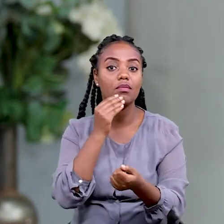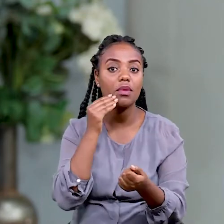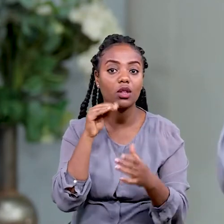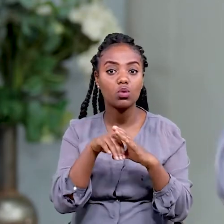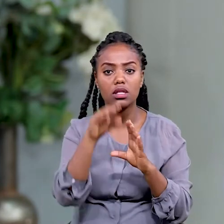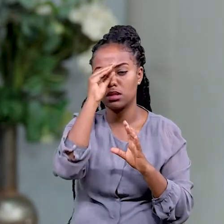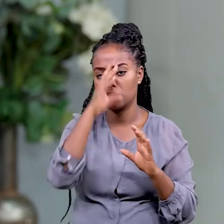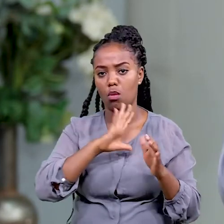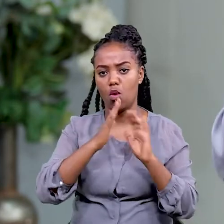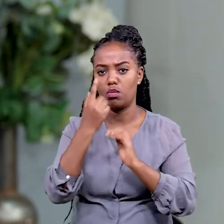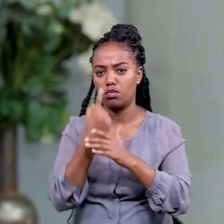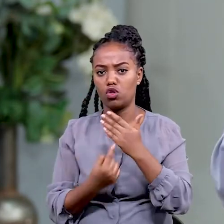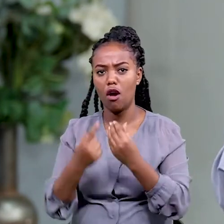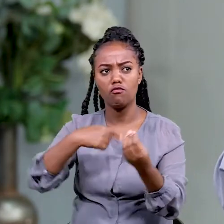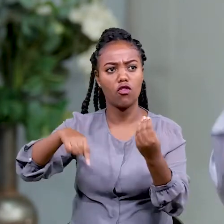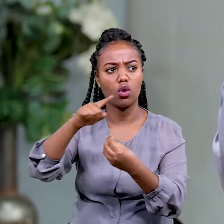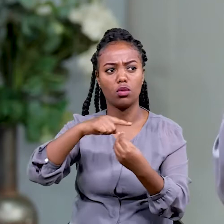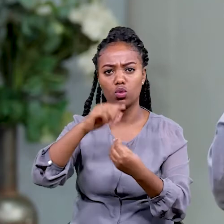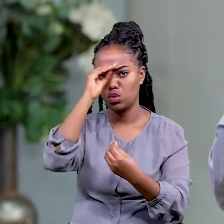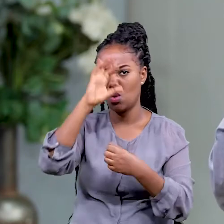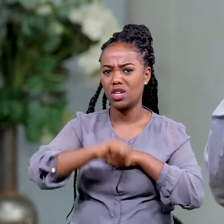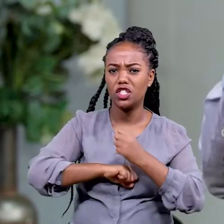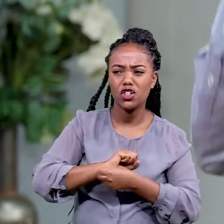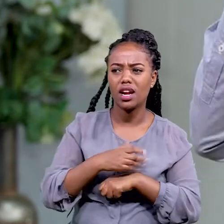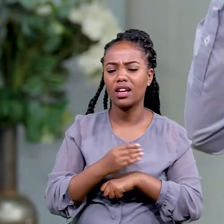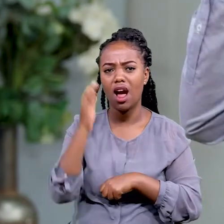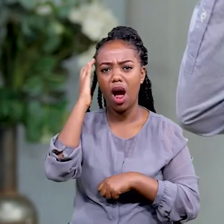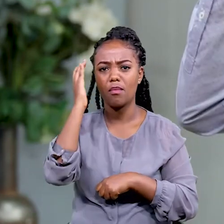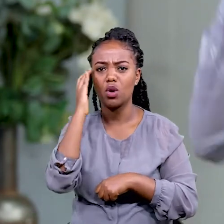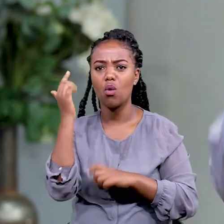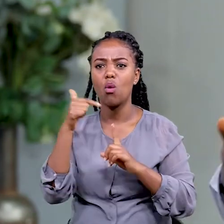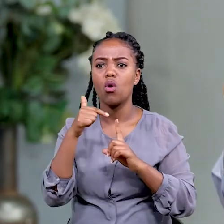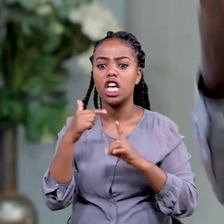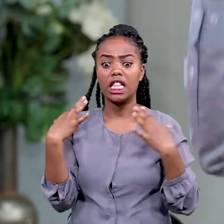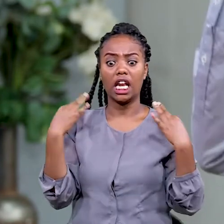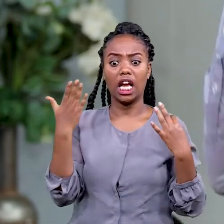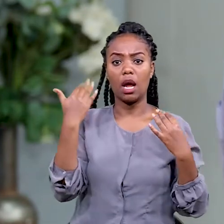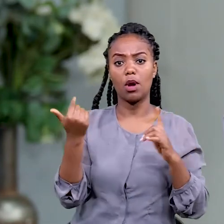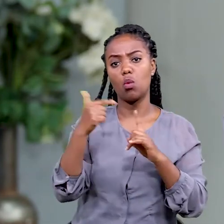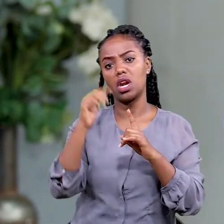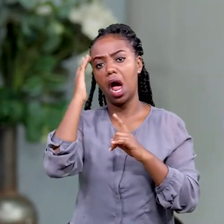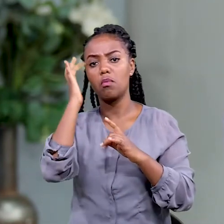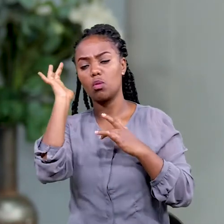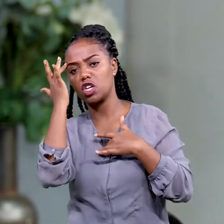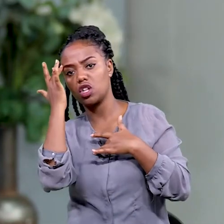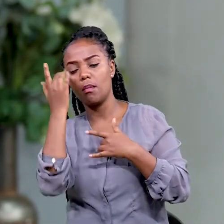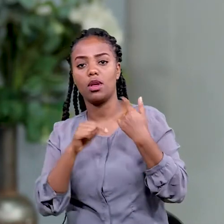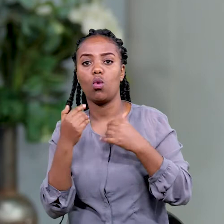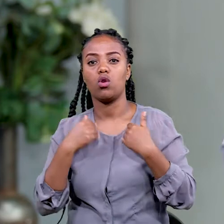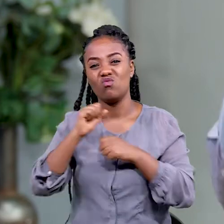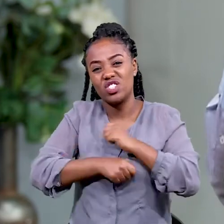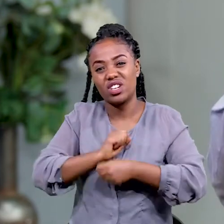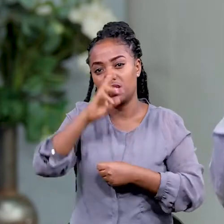ውስጥ ሰው በመሆኑ ብቻ ኢንቫይሮንመንቱ ራሱ ሰው እንዲጨነቅና የአእምሮ ወደ ጤነኛም ሆኖ ገብቶ እኮ ወደዛ የሚመጡ ሰዎች አሉ በጭንቀት